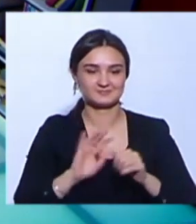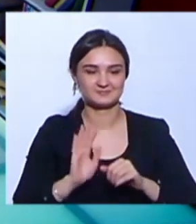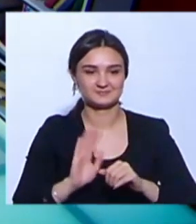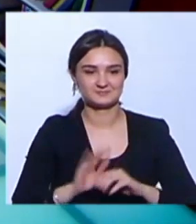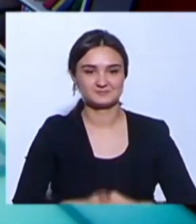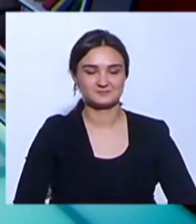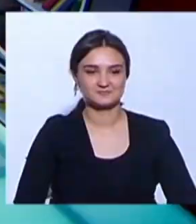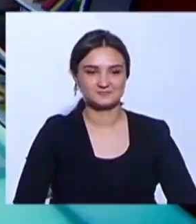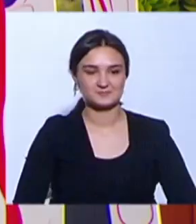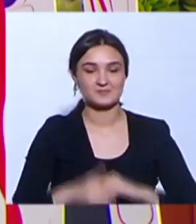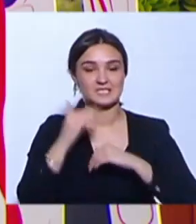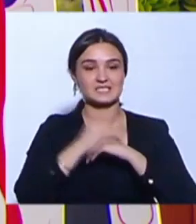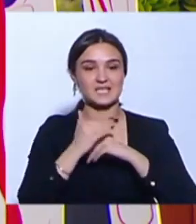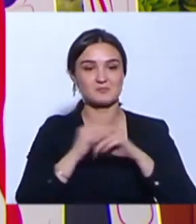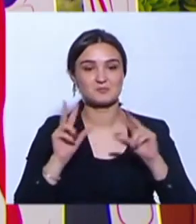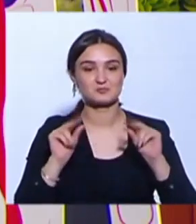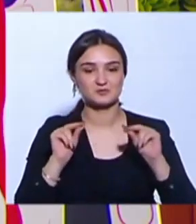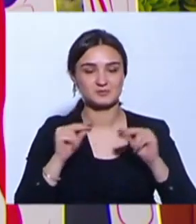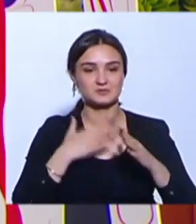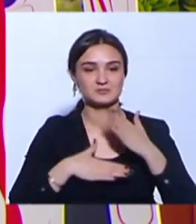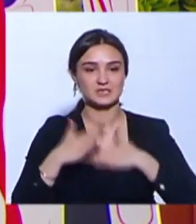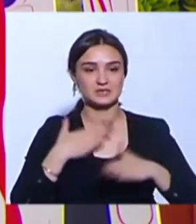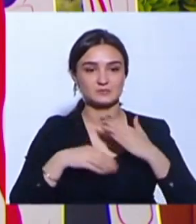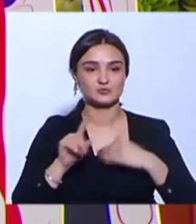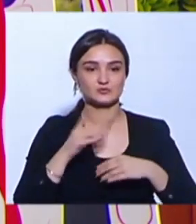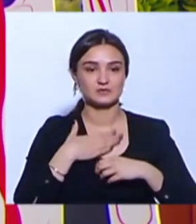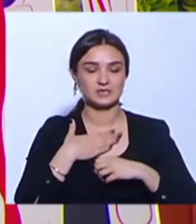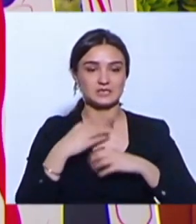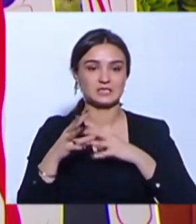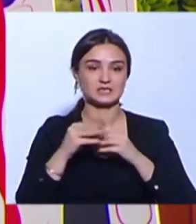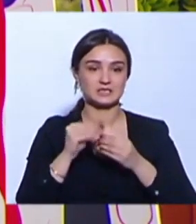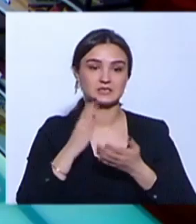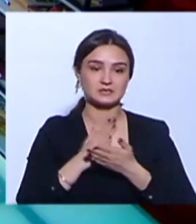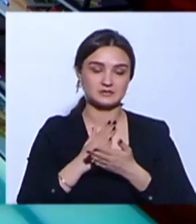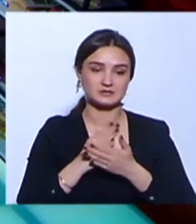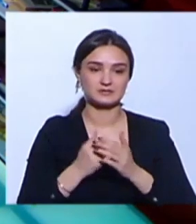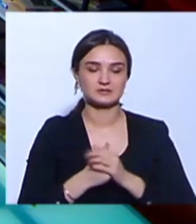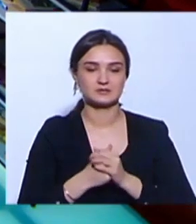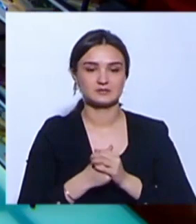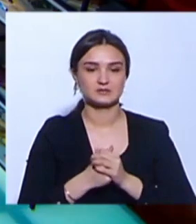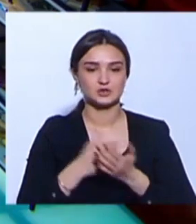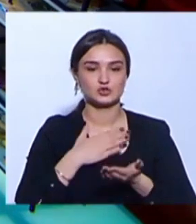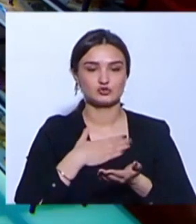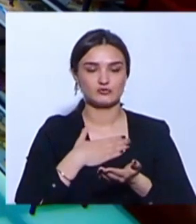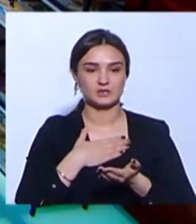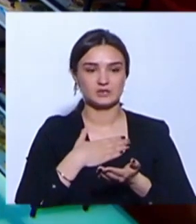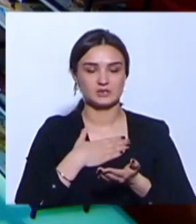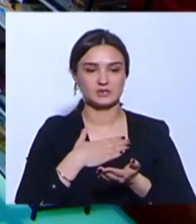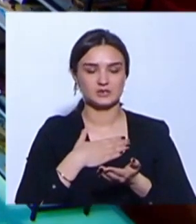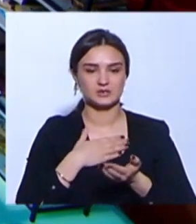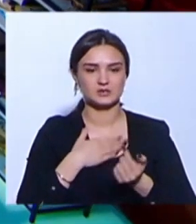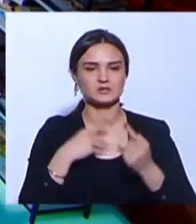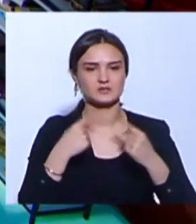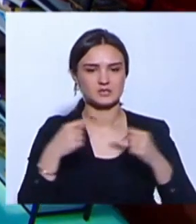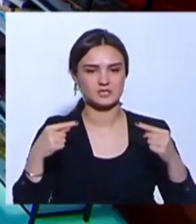მარი. საღამომშვიდობისა. მიხარია, რომ ჩვენთან ერთად ხართ. საღამომშვიდობის. ჩვენ რამდენიმე